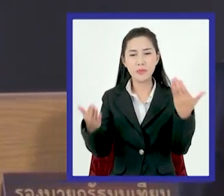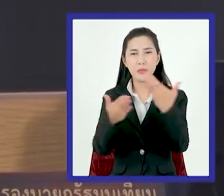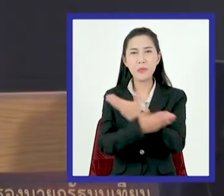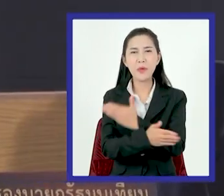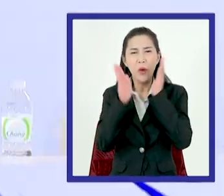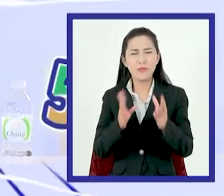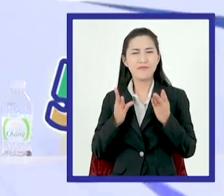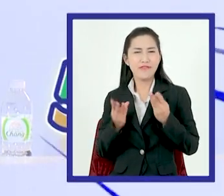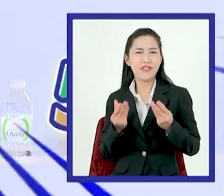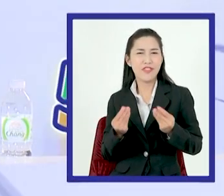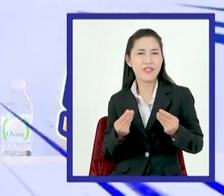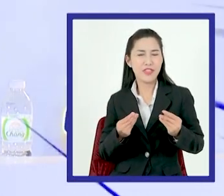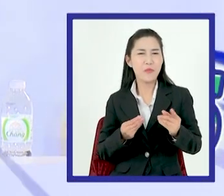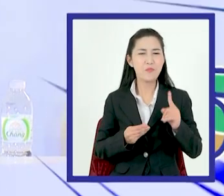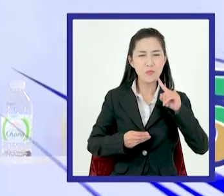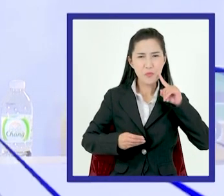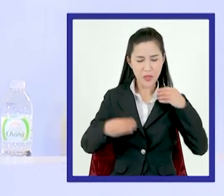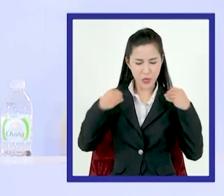ตี้ได้ไหมครับ